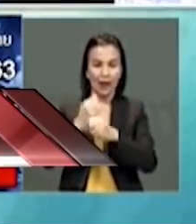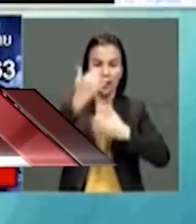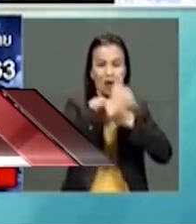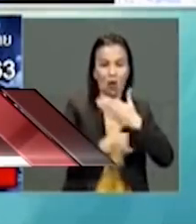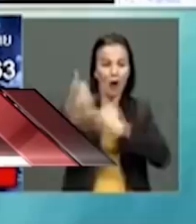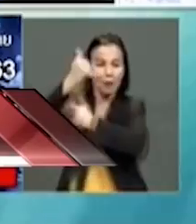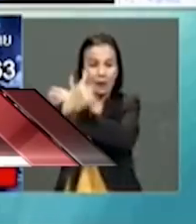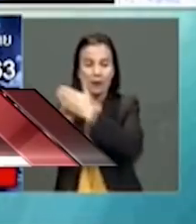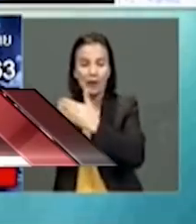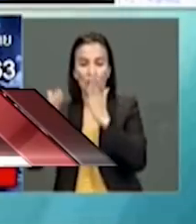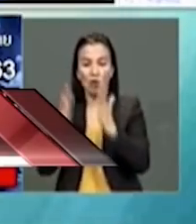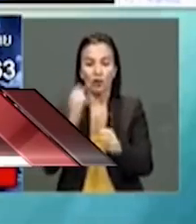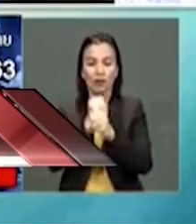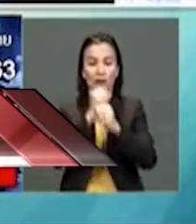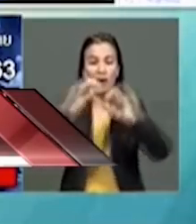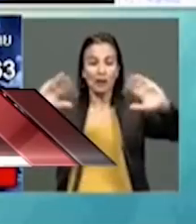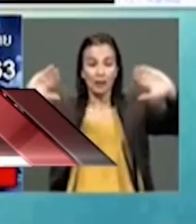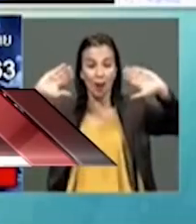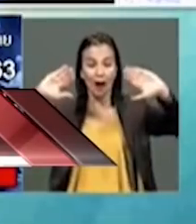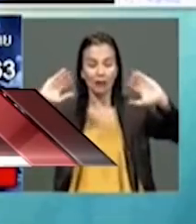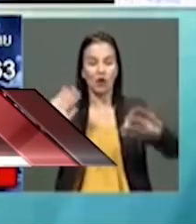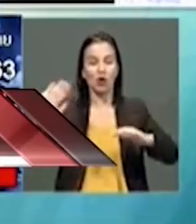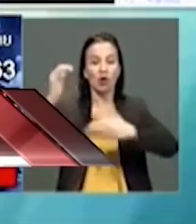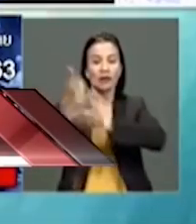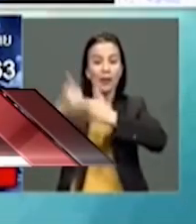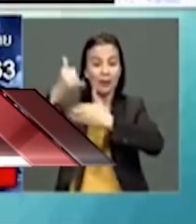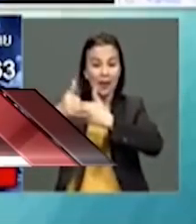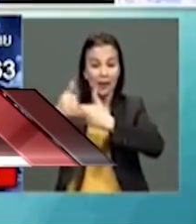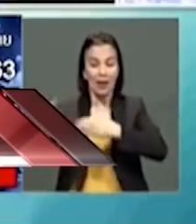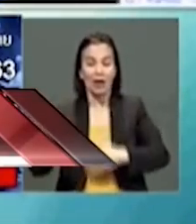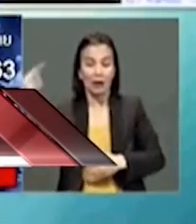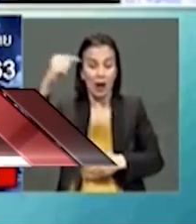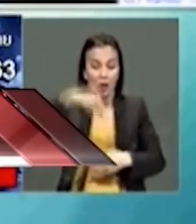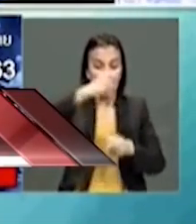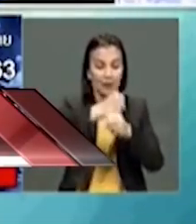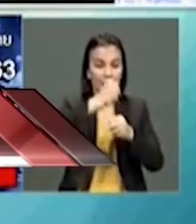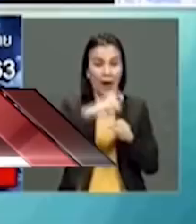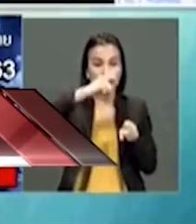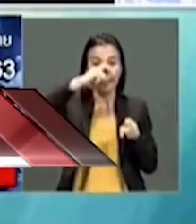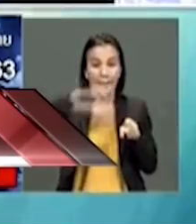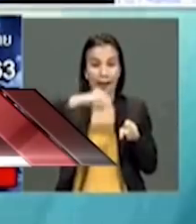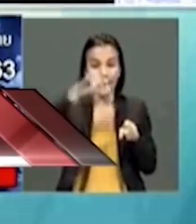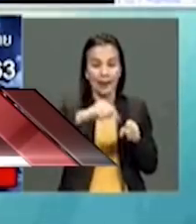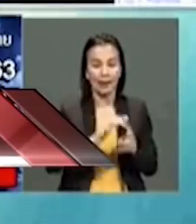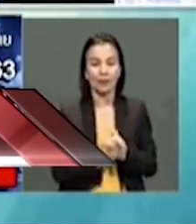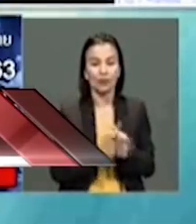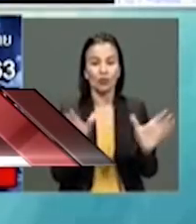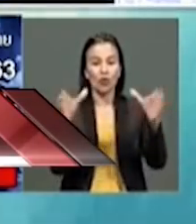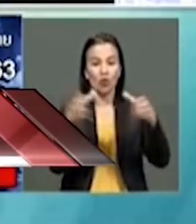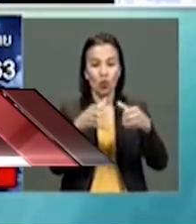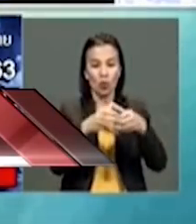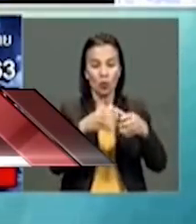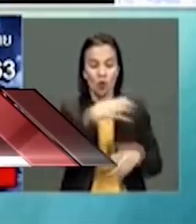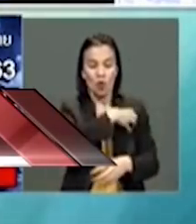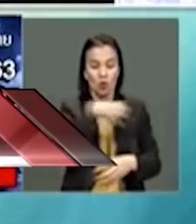ทูตทั้งหลายเนี่ยเข้ามาเนี่ยเราทำอย่างนี้มาตั้งแต่ไหนแต่ไรตั้งแต่แรกแล้วครับมาเสร็จแล้วเราให้เกียรติซึ่งกันและกันนะครับท่านมาเสร็